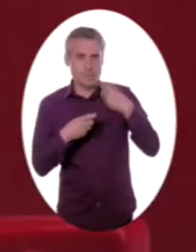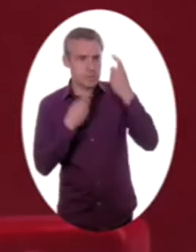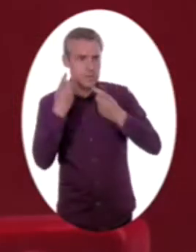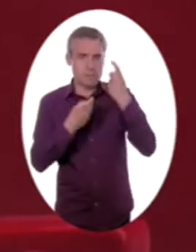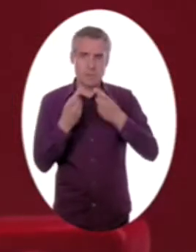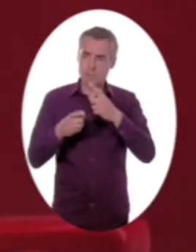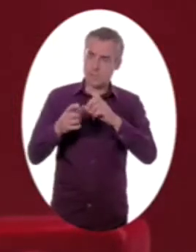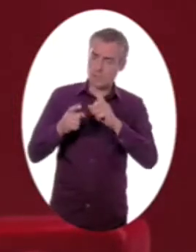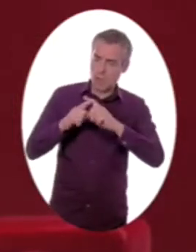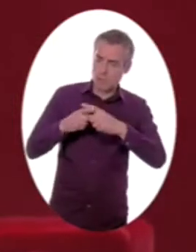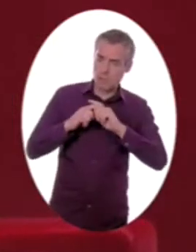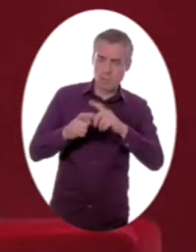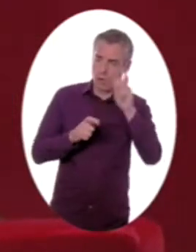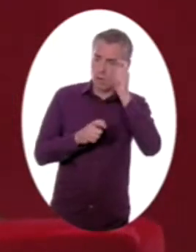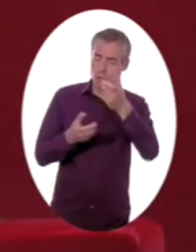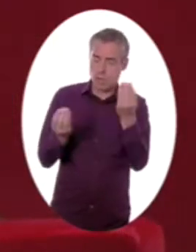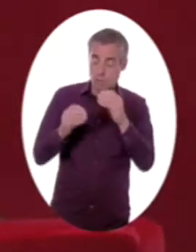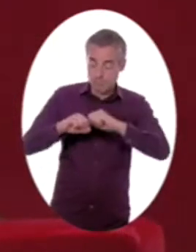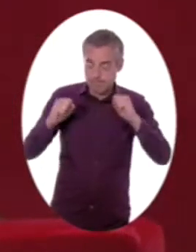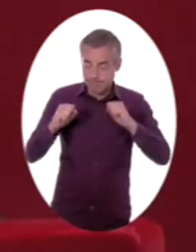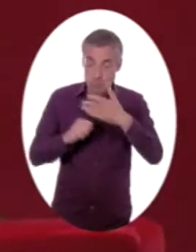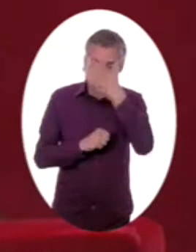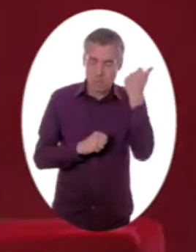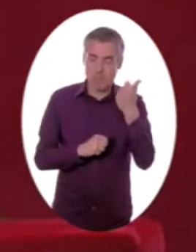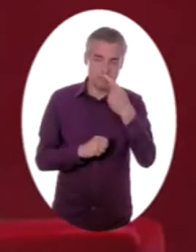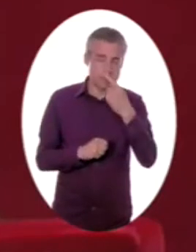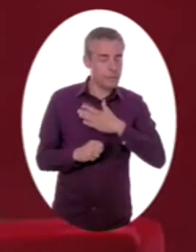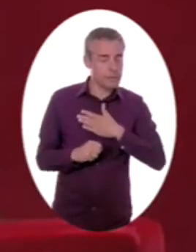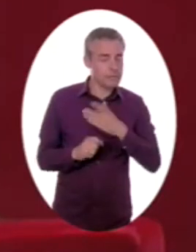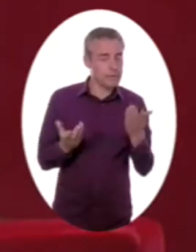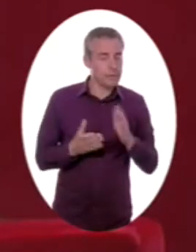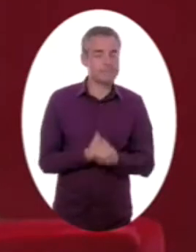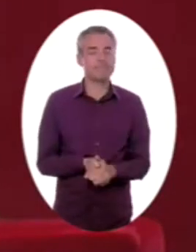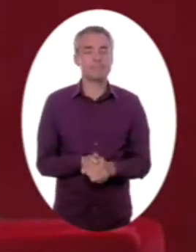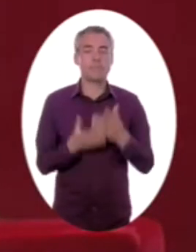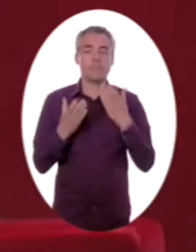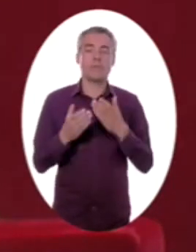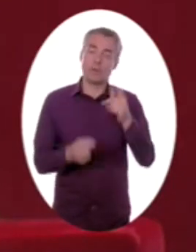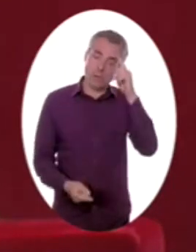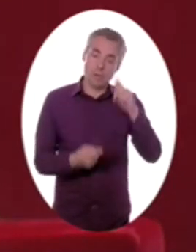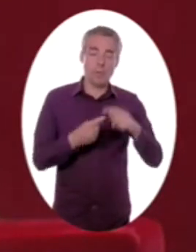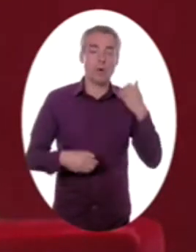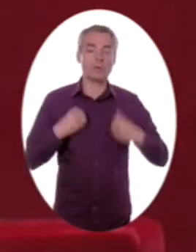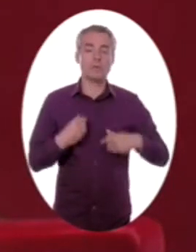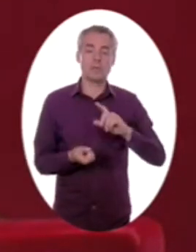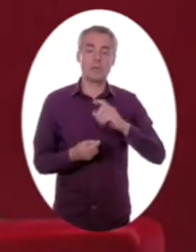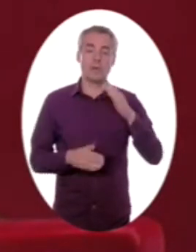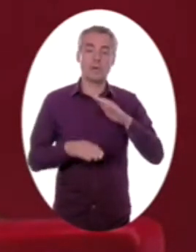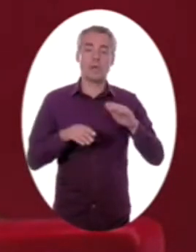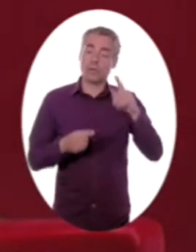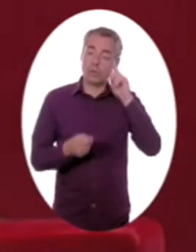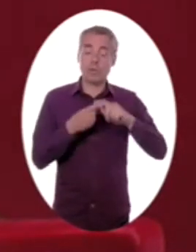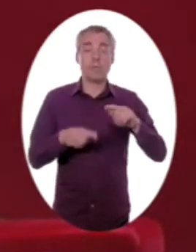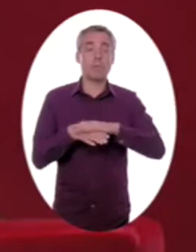votre argumentation, je crains que ce soit de la mauvaise foi, c'est que vous ayez décidé en réalité de faire du handicap un sujet politique et que chaque fois que